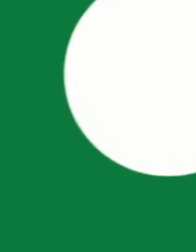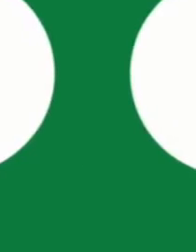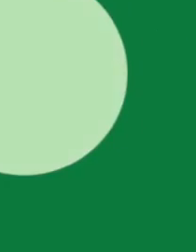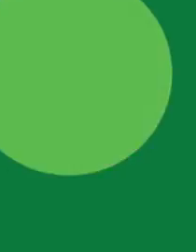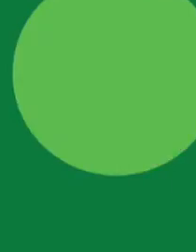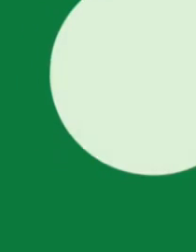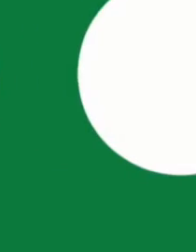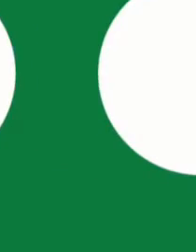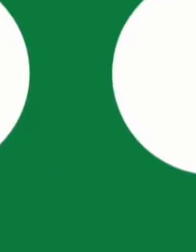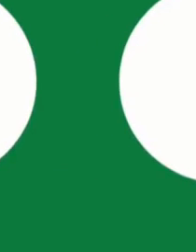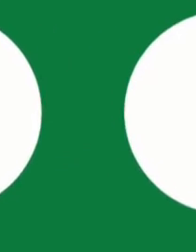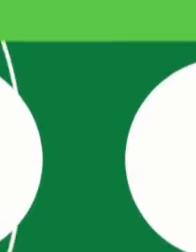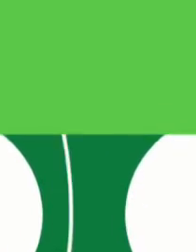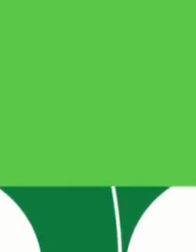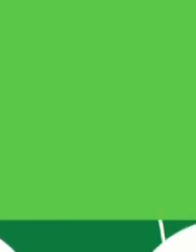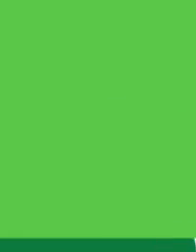Музика